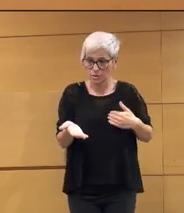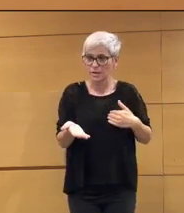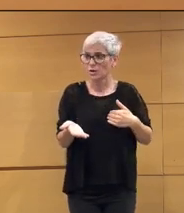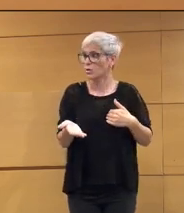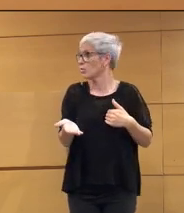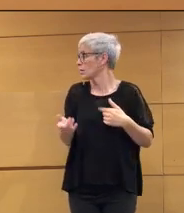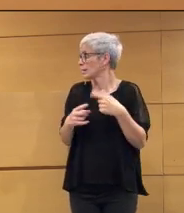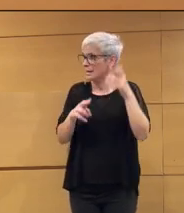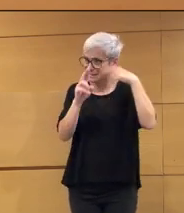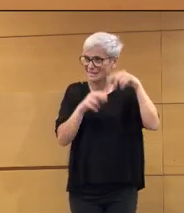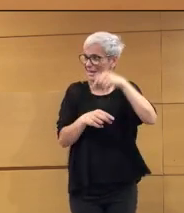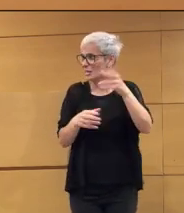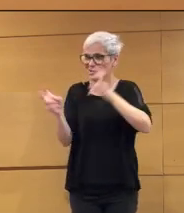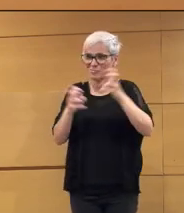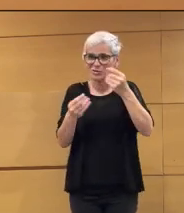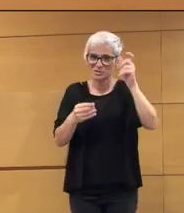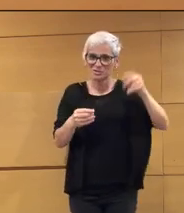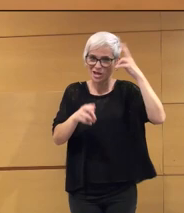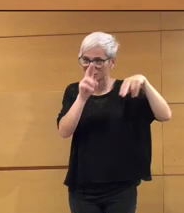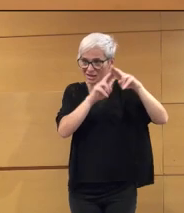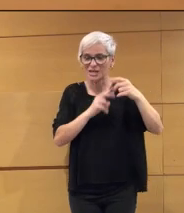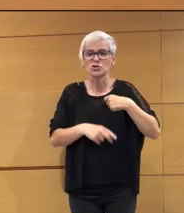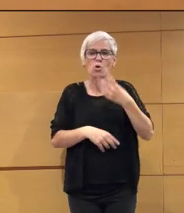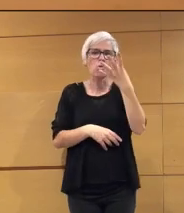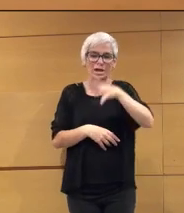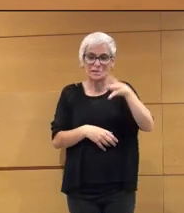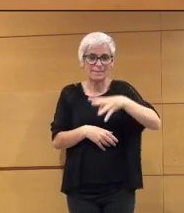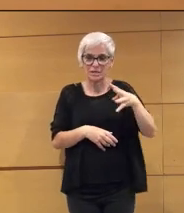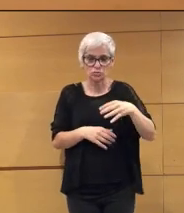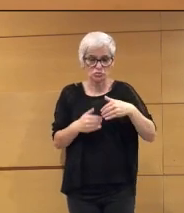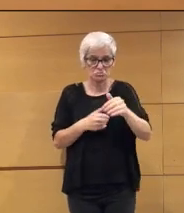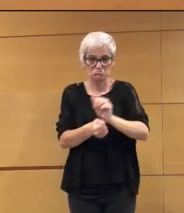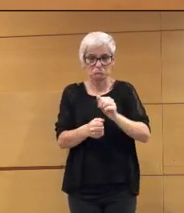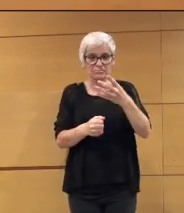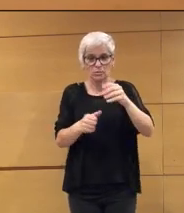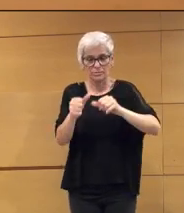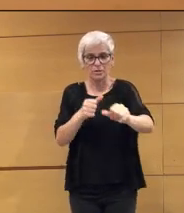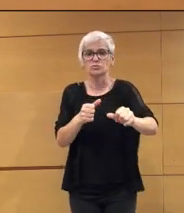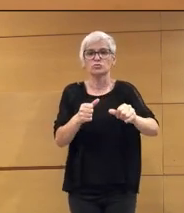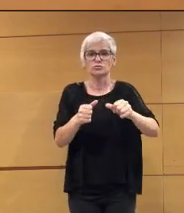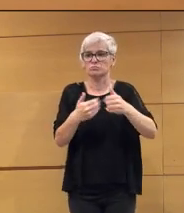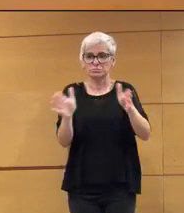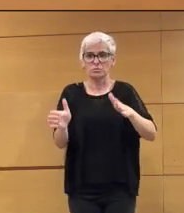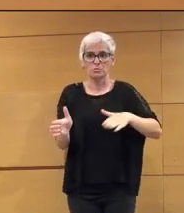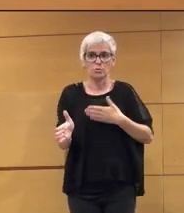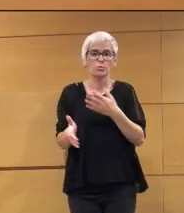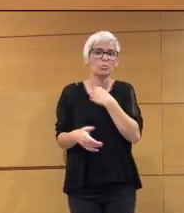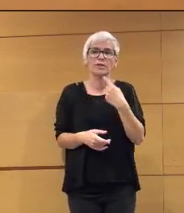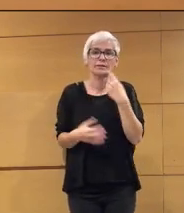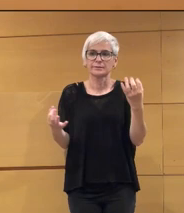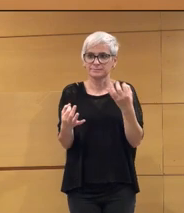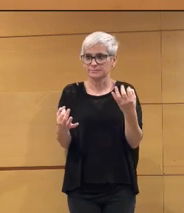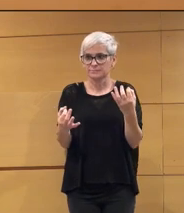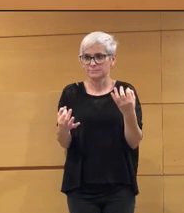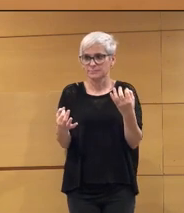gent de la Generalitat, veniu, i jo en 4 mesos us el puc tenir activat, perquè això ha de passar pel circuit. Amb això em refereixo que és,